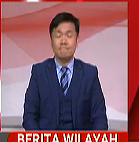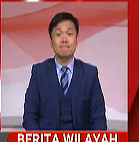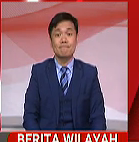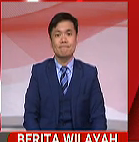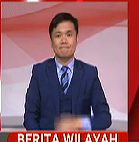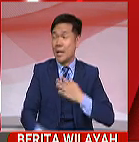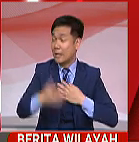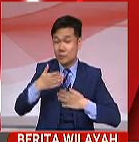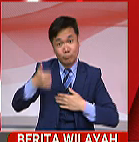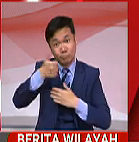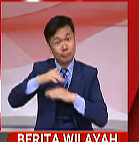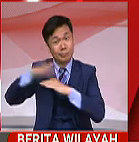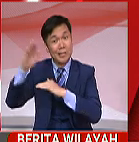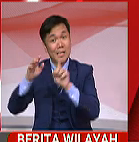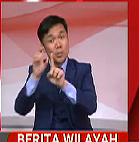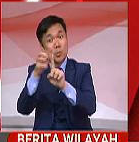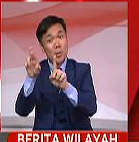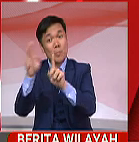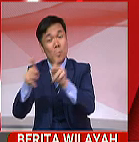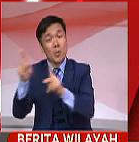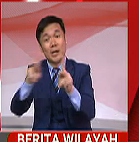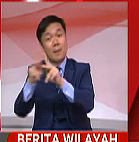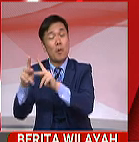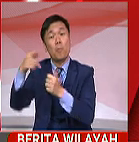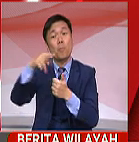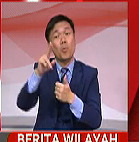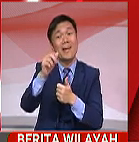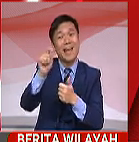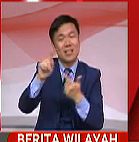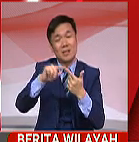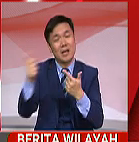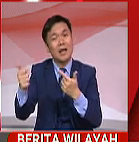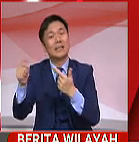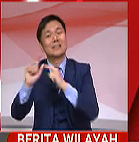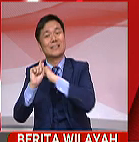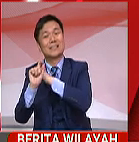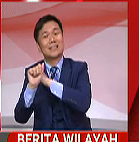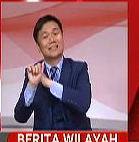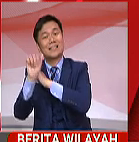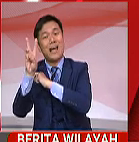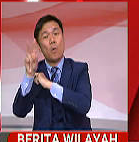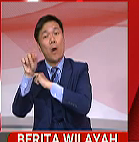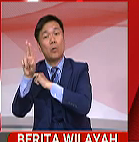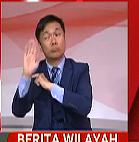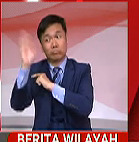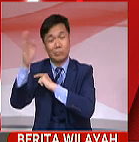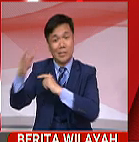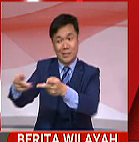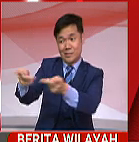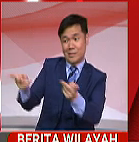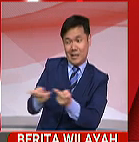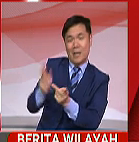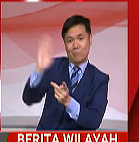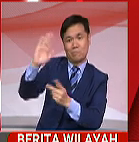Penantian lebih 1,000 penduduk Kampung Muara dan Kampung Pukat Tawau untuk melihat perkampungan mereka diwartakan bakal menjadi